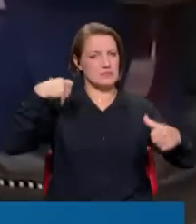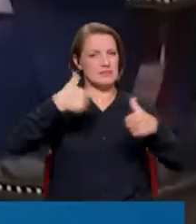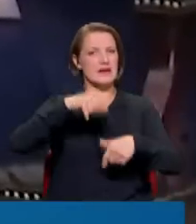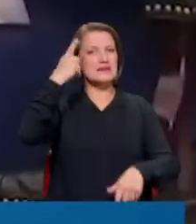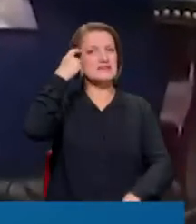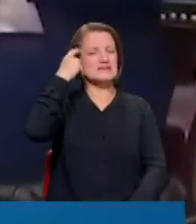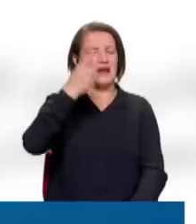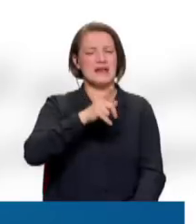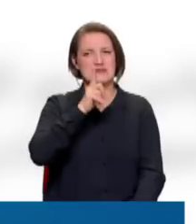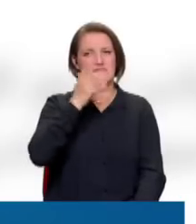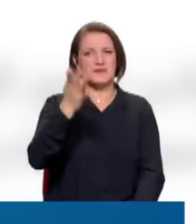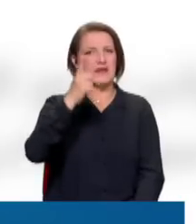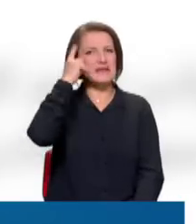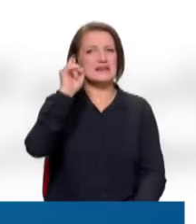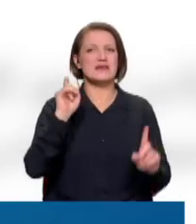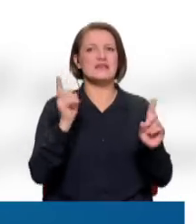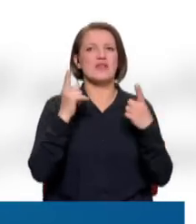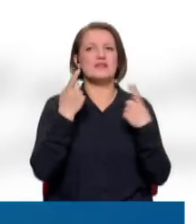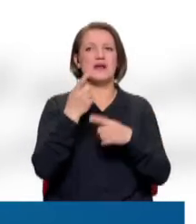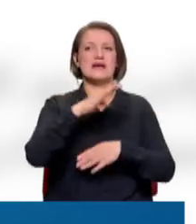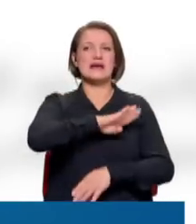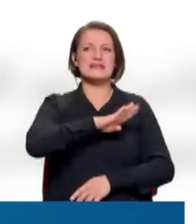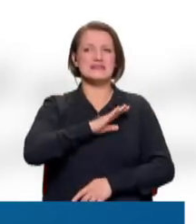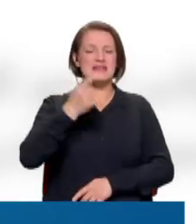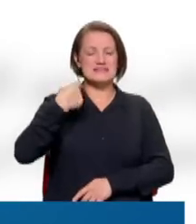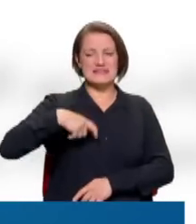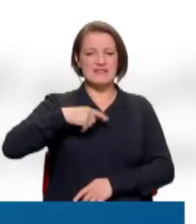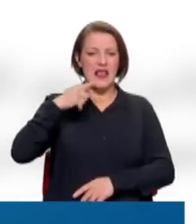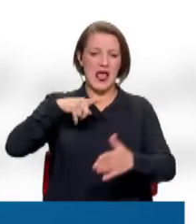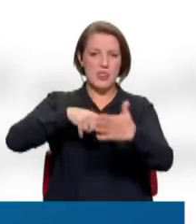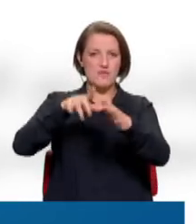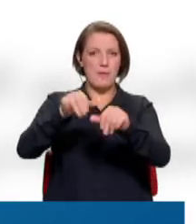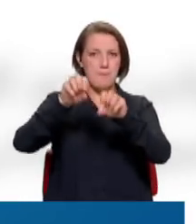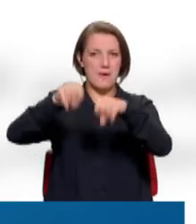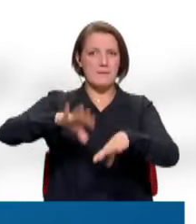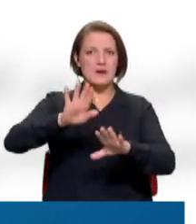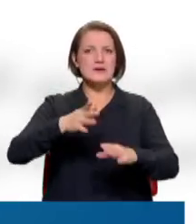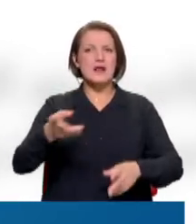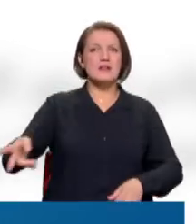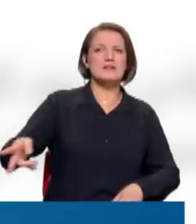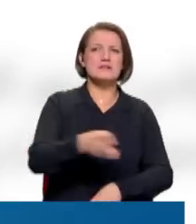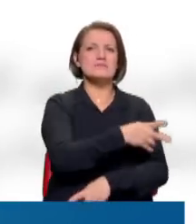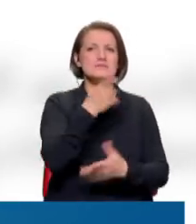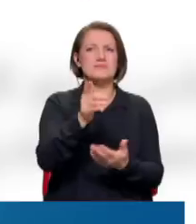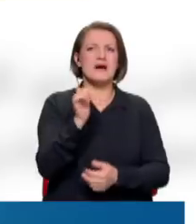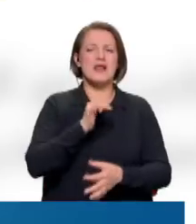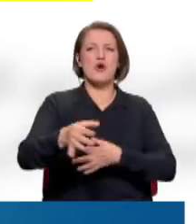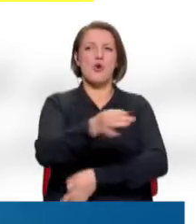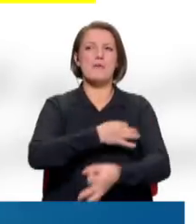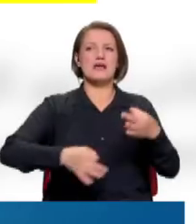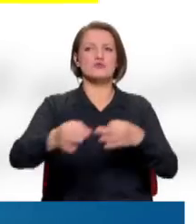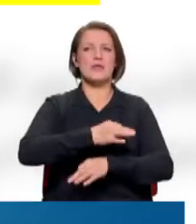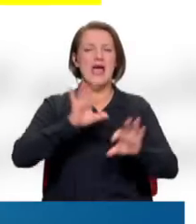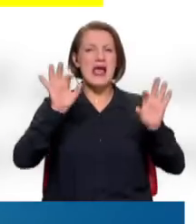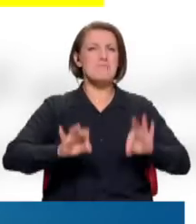İsrail'e Çağrı yaptı İsrail yetkililerine Gazze'de sivilleri Hedef almayı bırakmaları ve soykırım noktasına ulaşan askeri oper